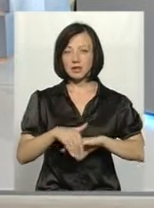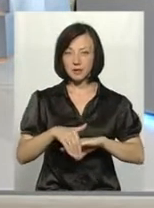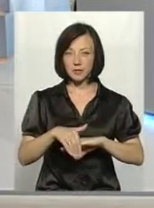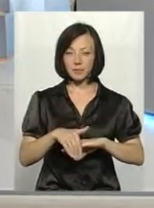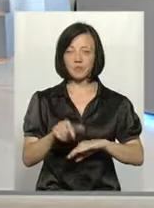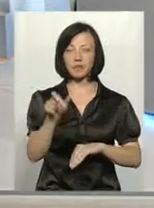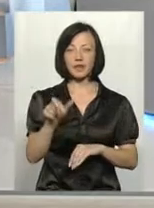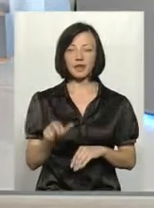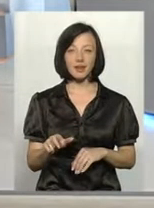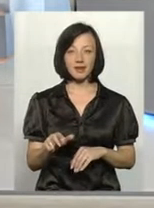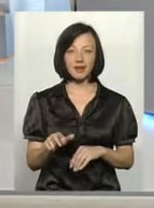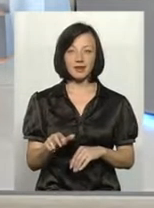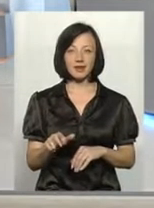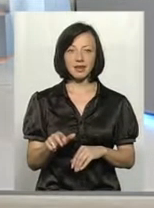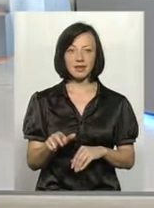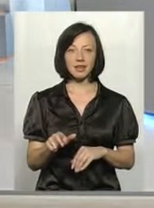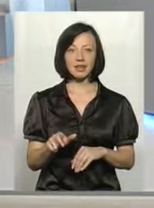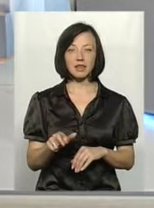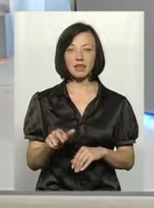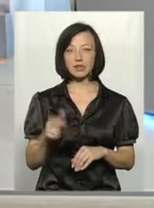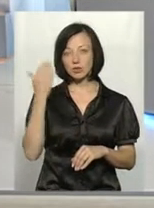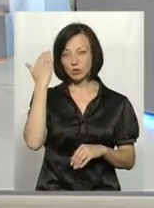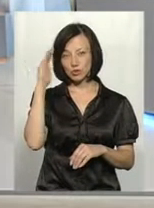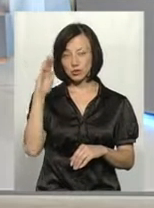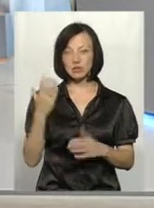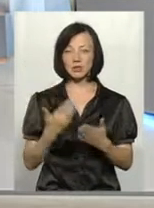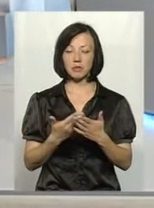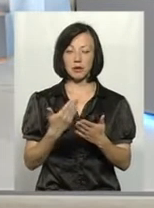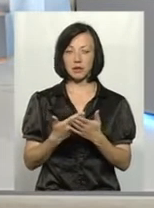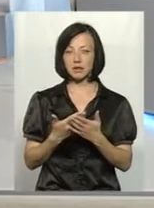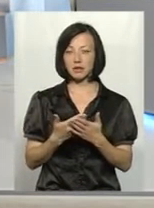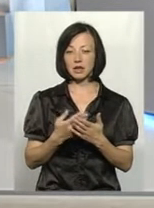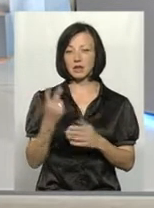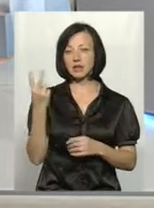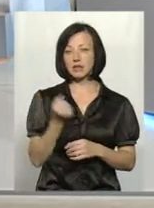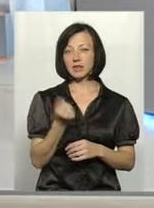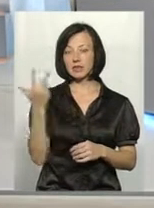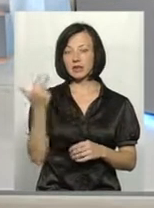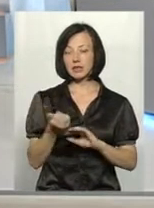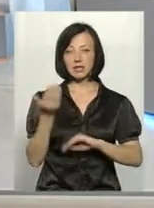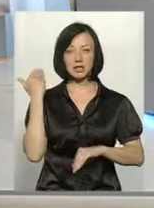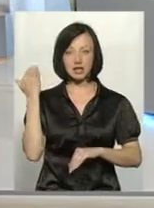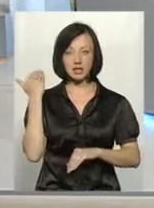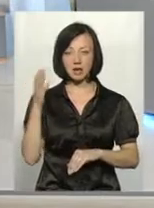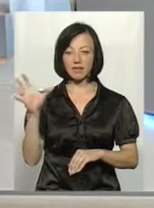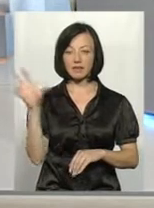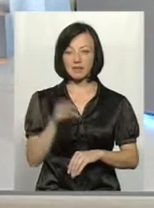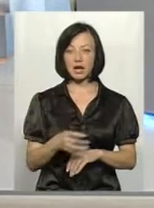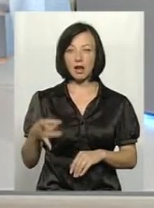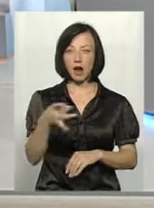Іванович, і люди зовсім зі сторони. До речі, буквально недільки 2-3 назад